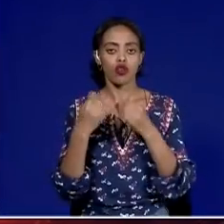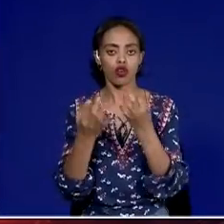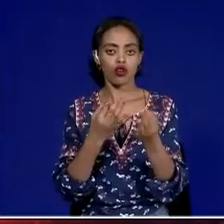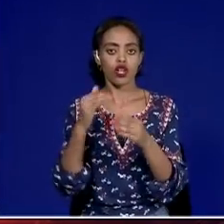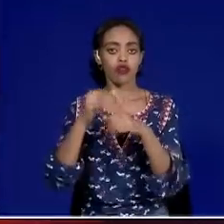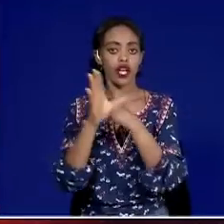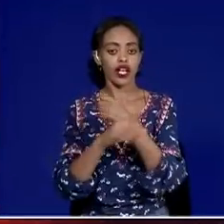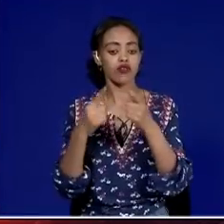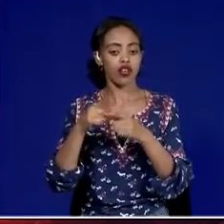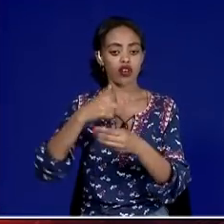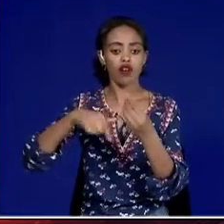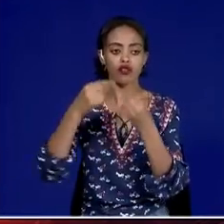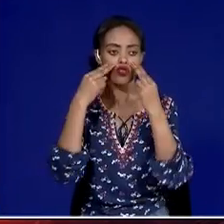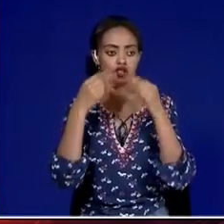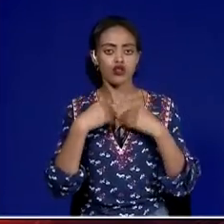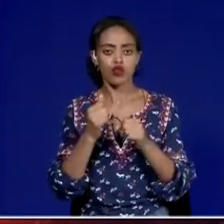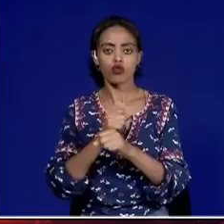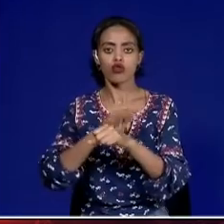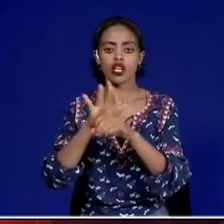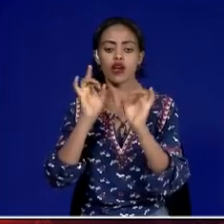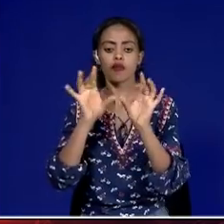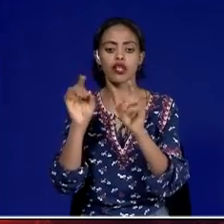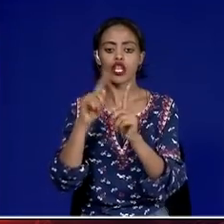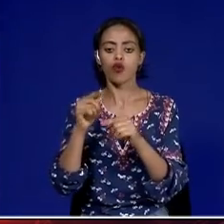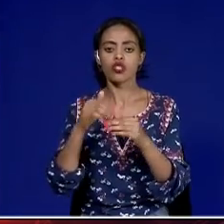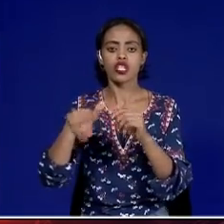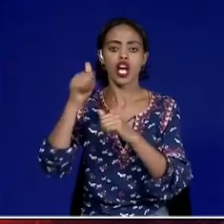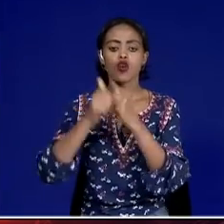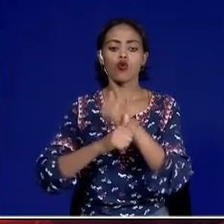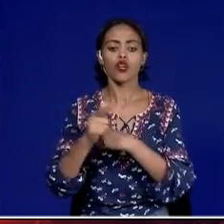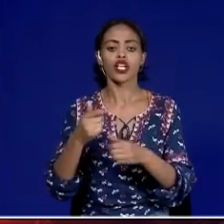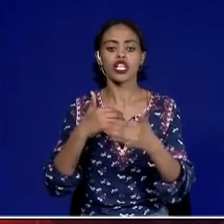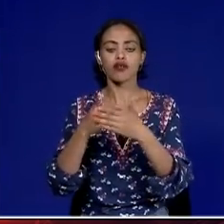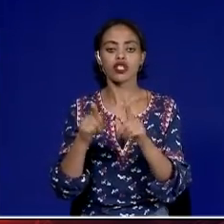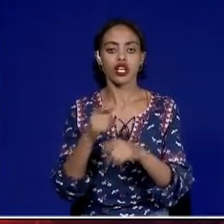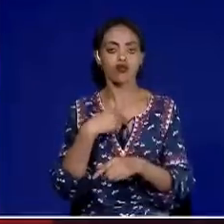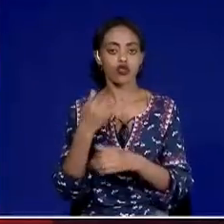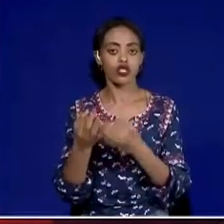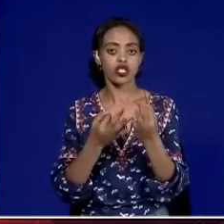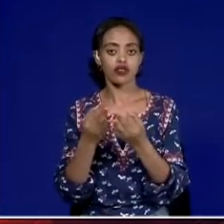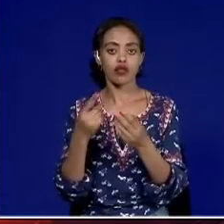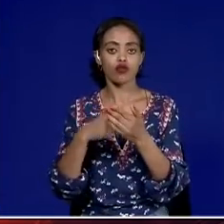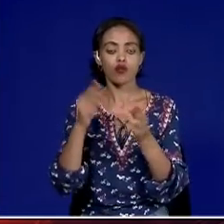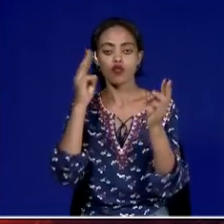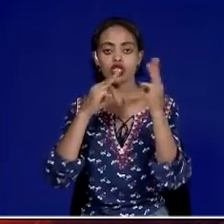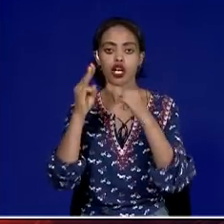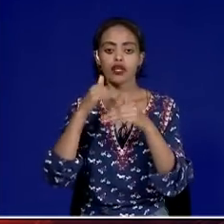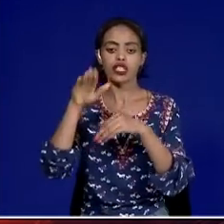ኣብ ዝተፈላለዩ ከባብታት ዝረአ ዘሎ ዝርግሐ ስለንበጣ እውን ዝለዓለ ጉድኣት የብፅሕ ከም ዘሎ ዝገለፀ ትፀብጻብ እዞም ፀገማት